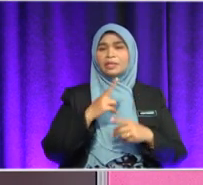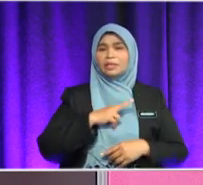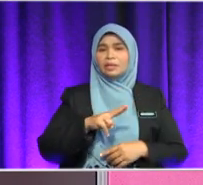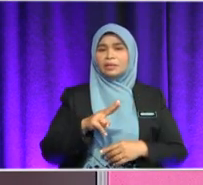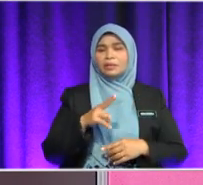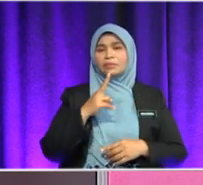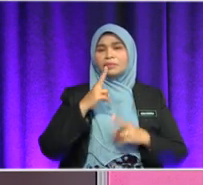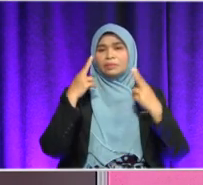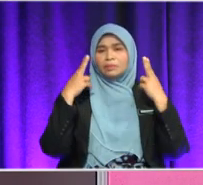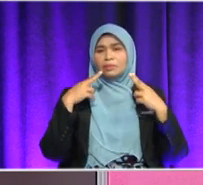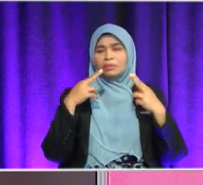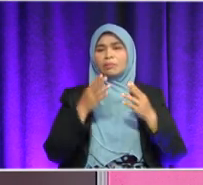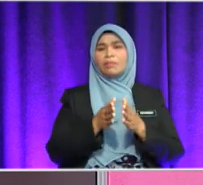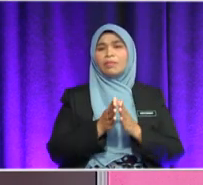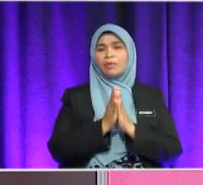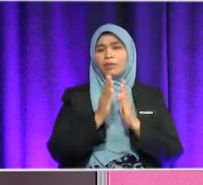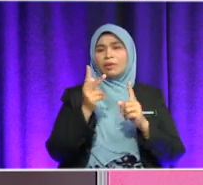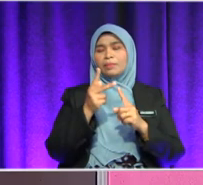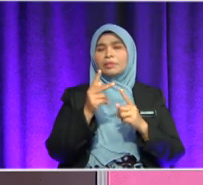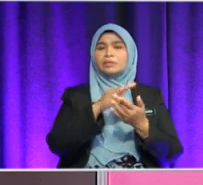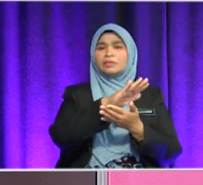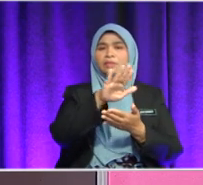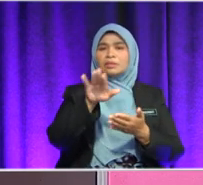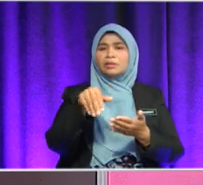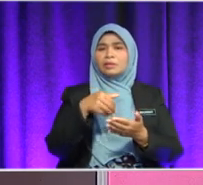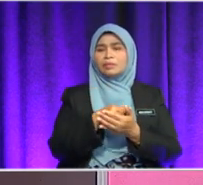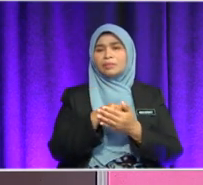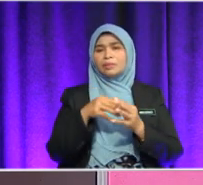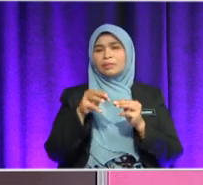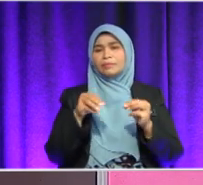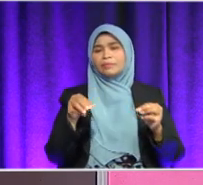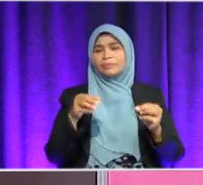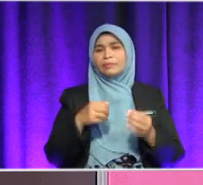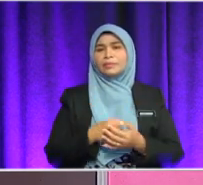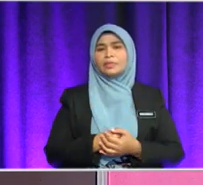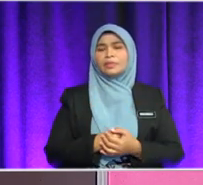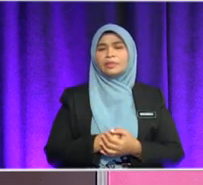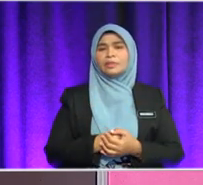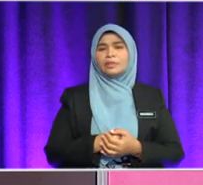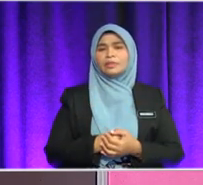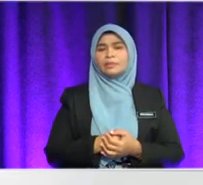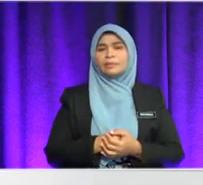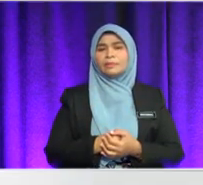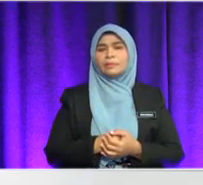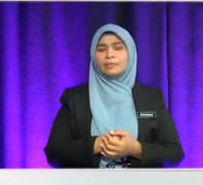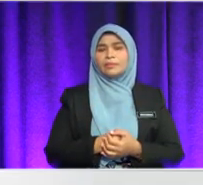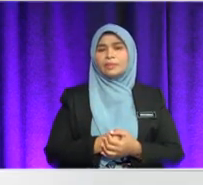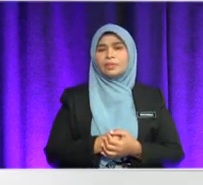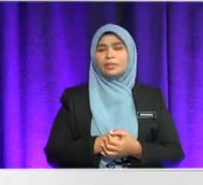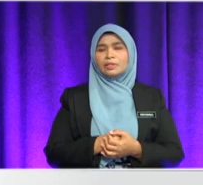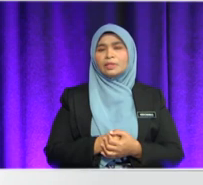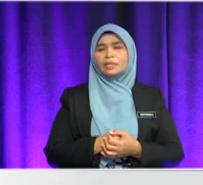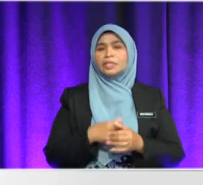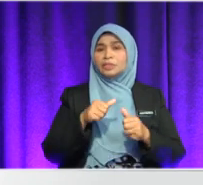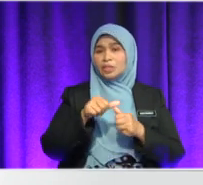nak mohon kepada semua anak-anak yang ada dalam siaran ini atau berada diluar sana yang berada di Google Map ini